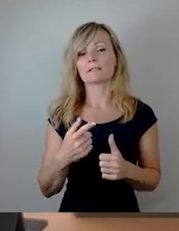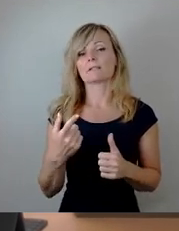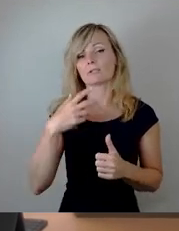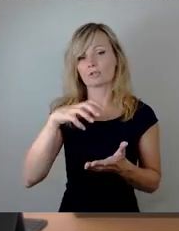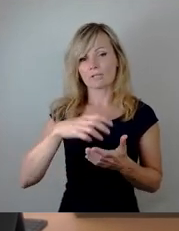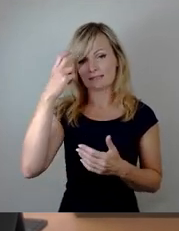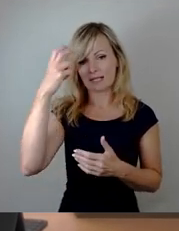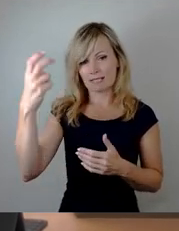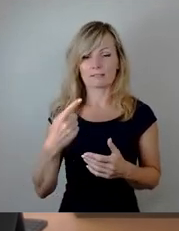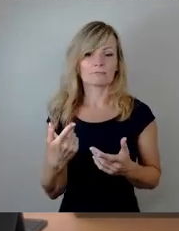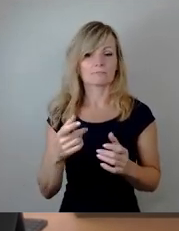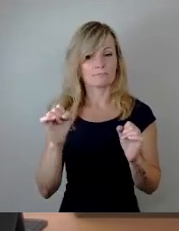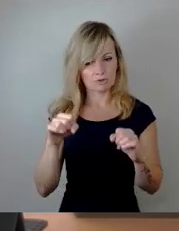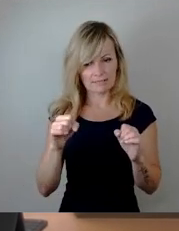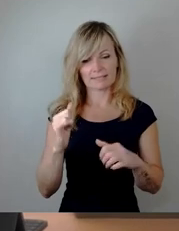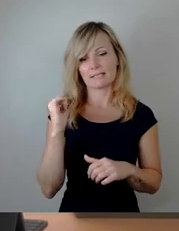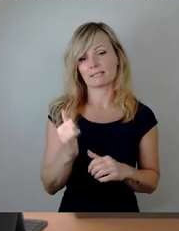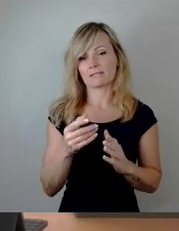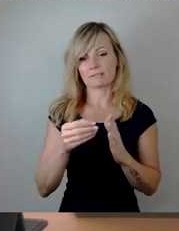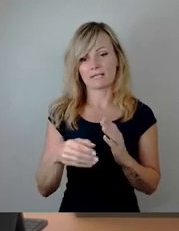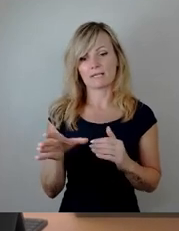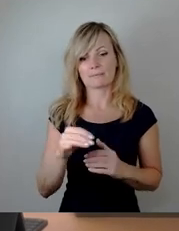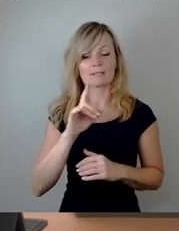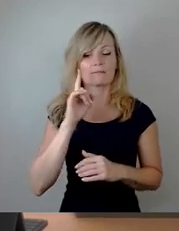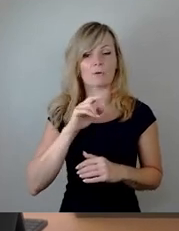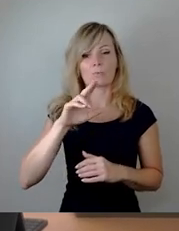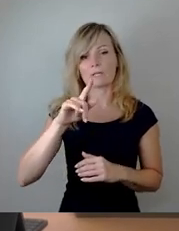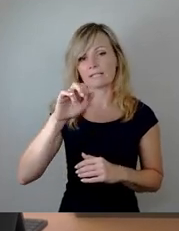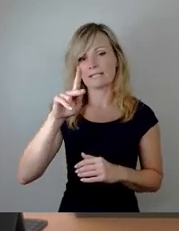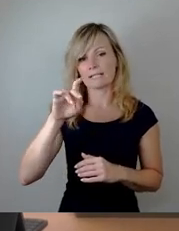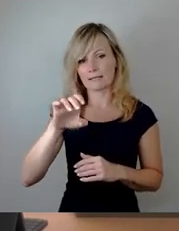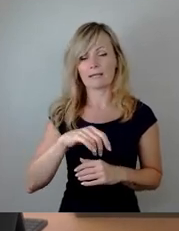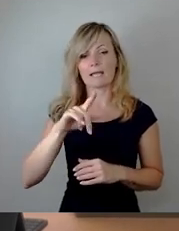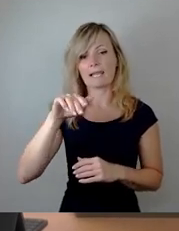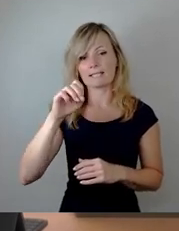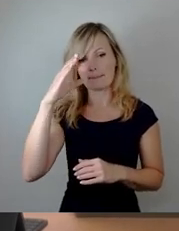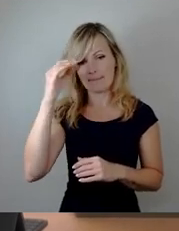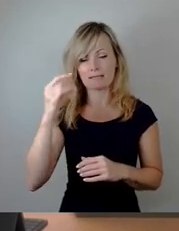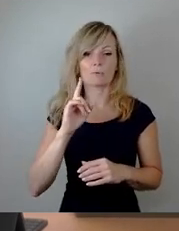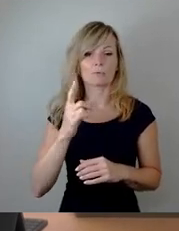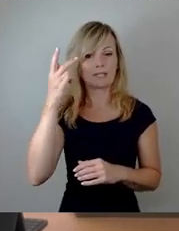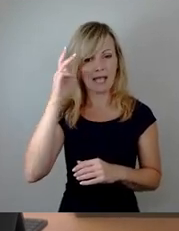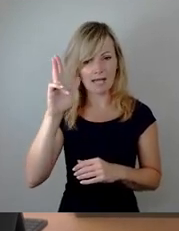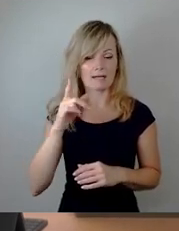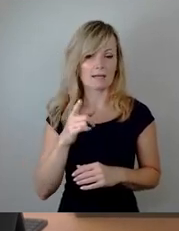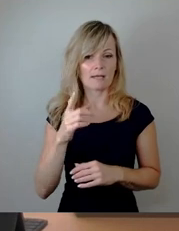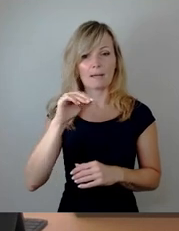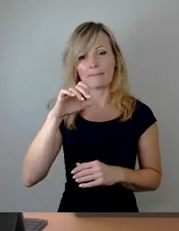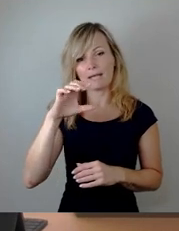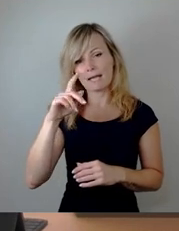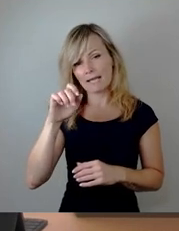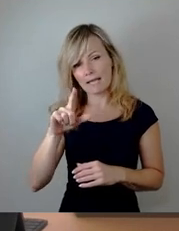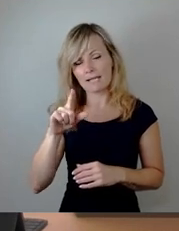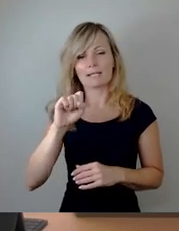den Dienstvertrag mit Frau Ulrike Lessmann und Herrn Michael